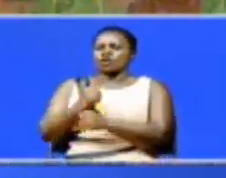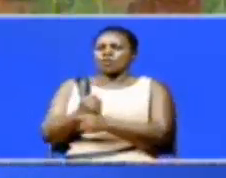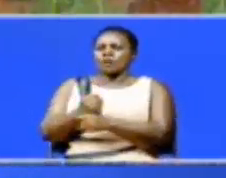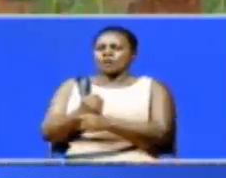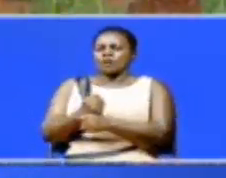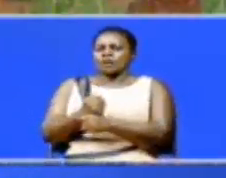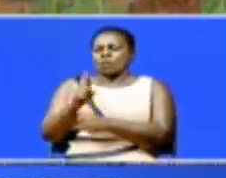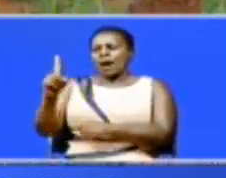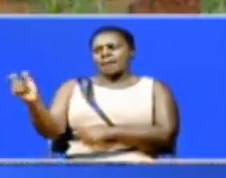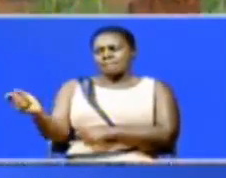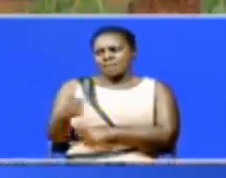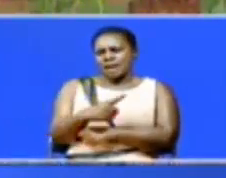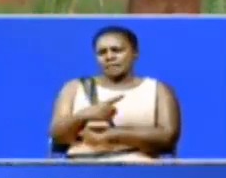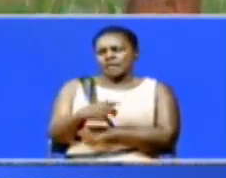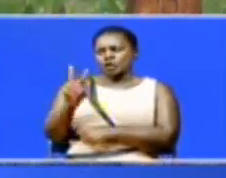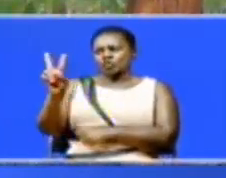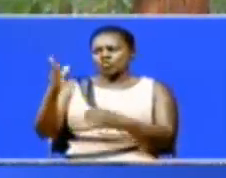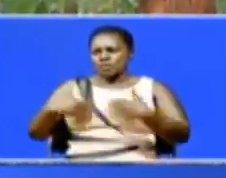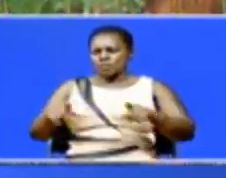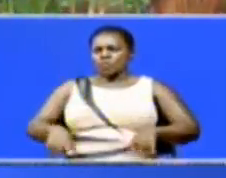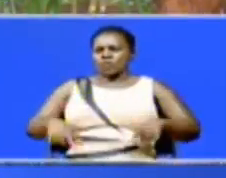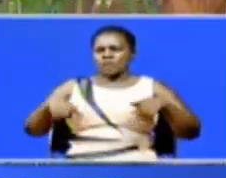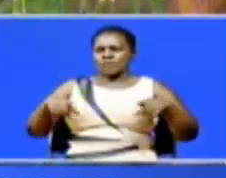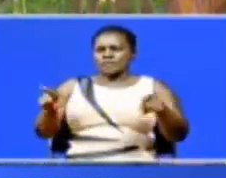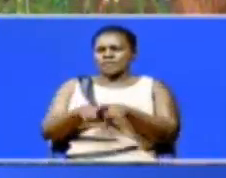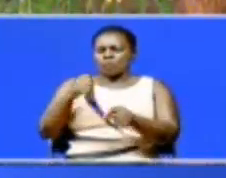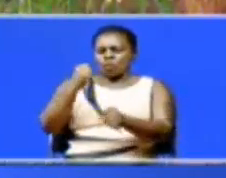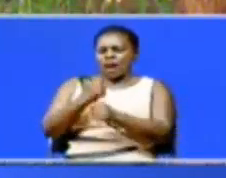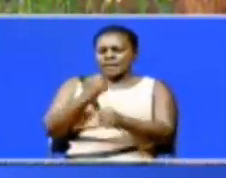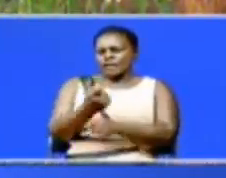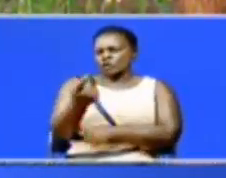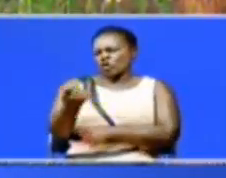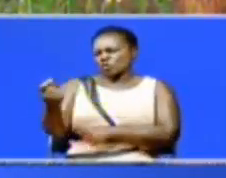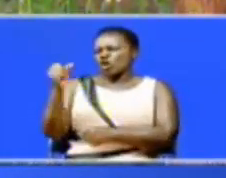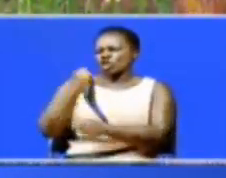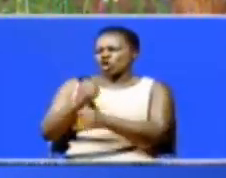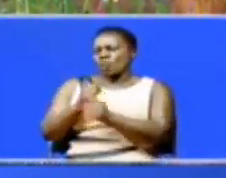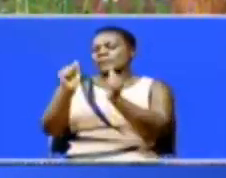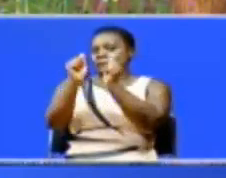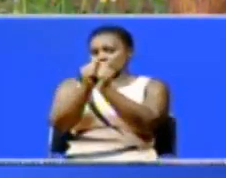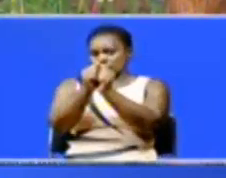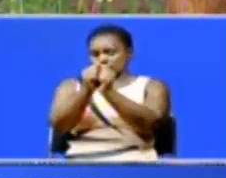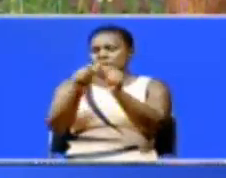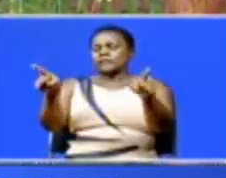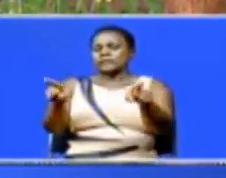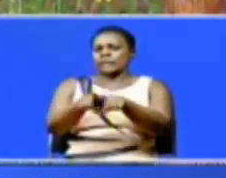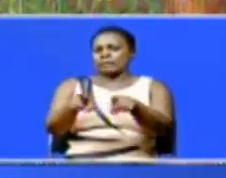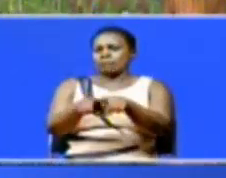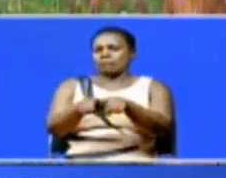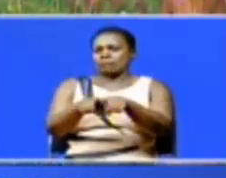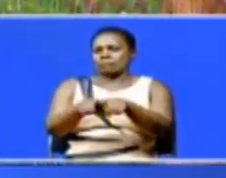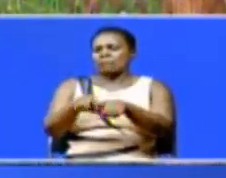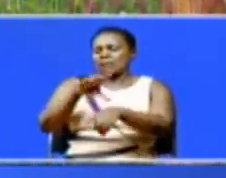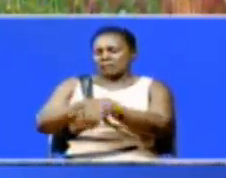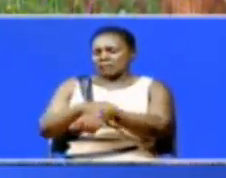kwa mwezi tuseme kama watu wawili, na kuna cashiers ambapo ni karibu 10, pia